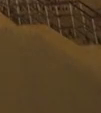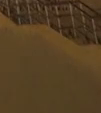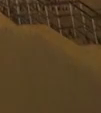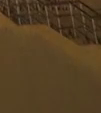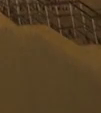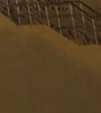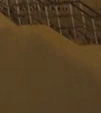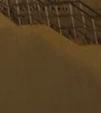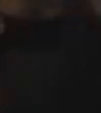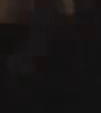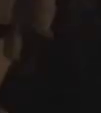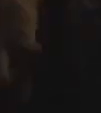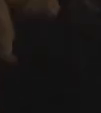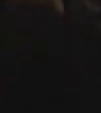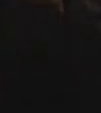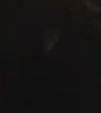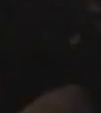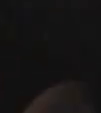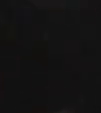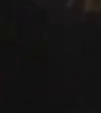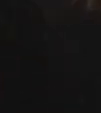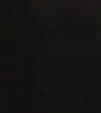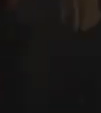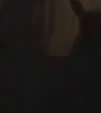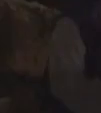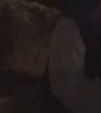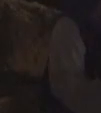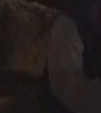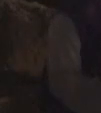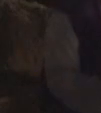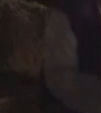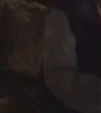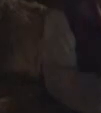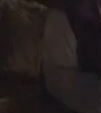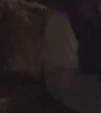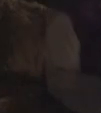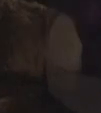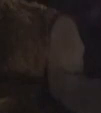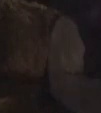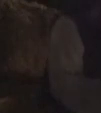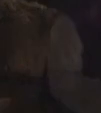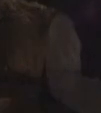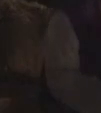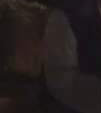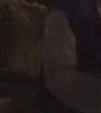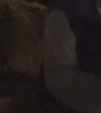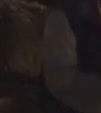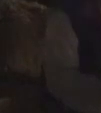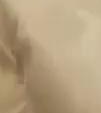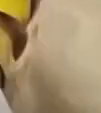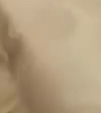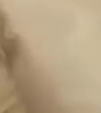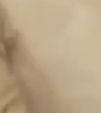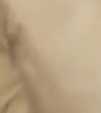haji mengumpulkan batu kerikil yang akan digunakan untuk melempar jumrah. Bermalam di Muzdalifah hukumnya wajib dalam pelaksanaan ibadah